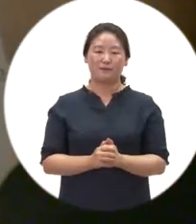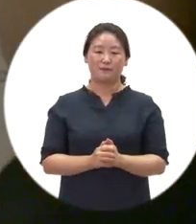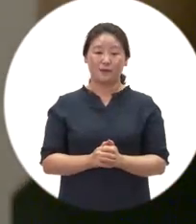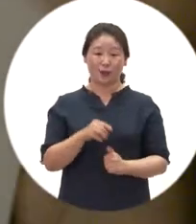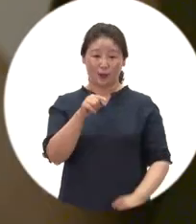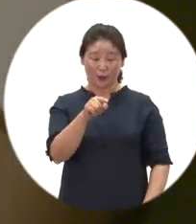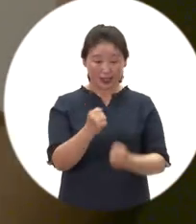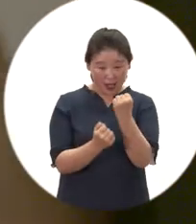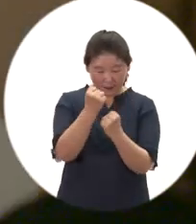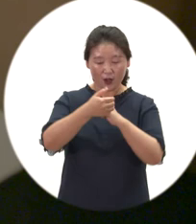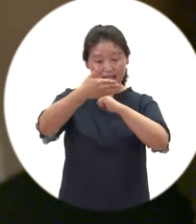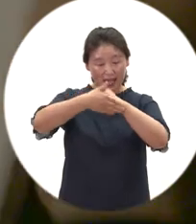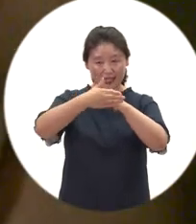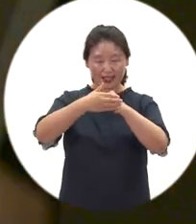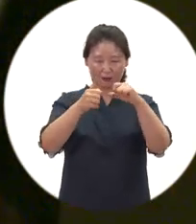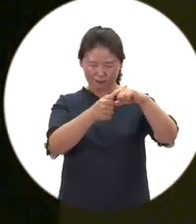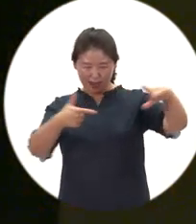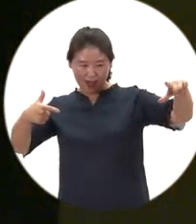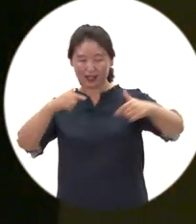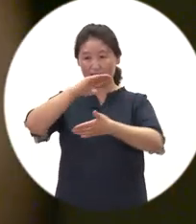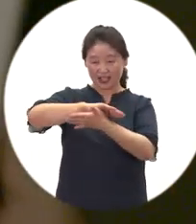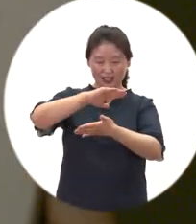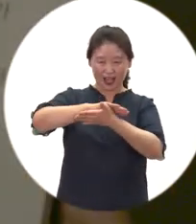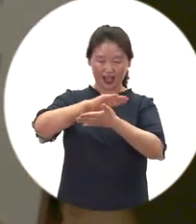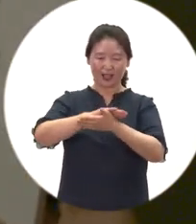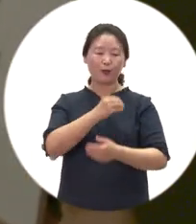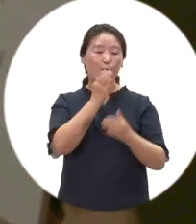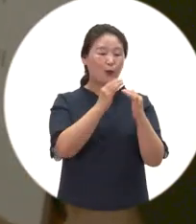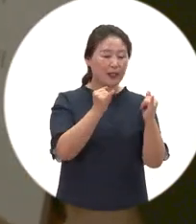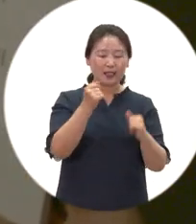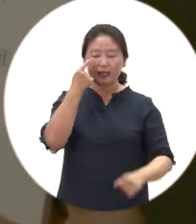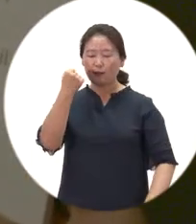밖에 전시품 설명과 사진을 크게 인쇄한 빅 레이블을 통해